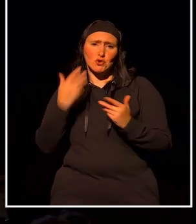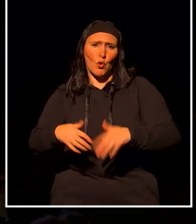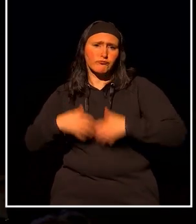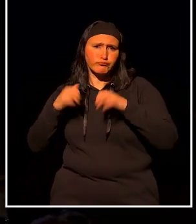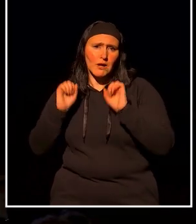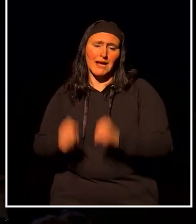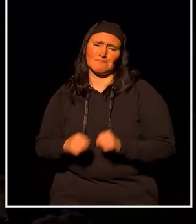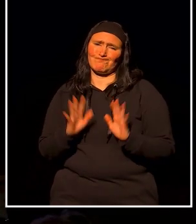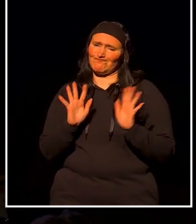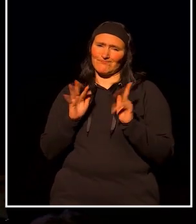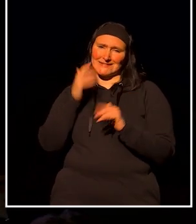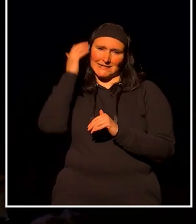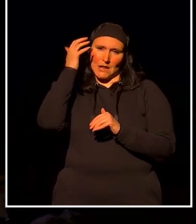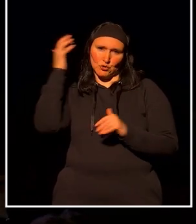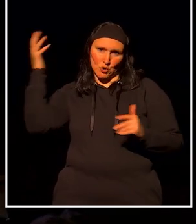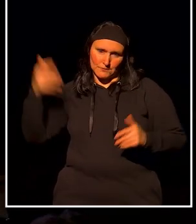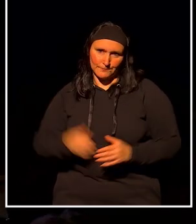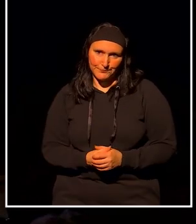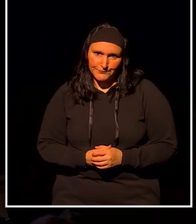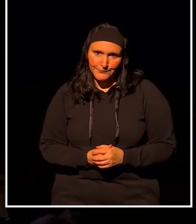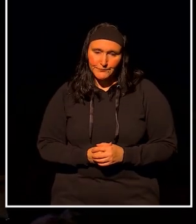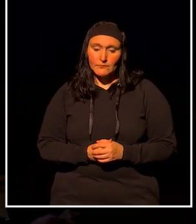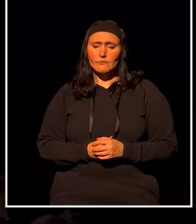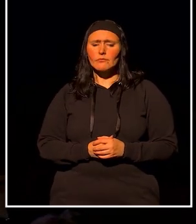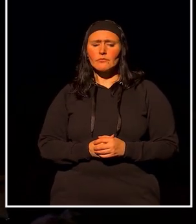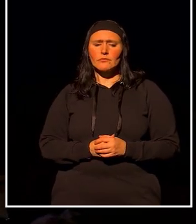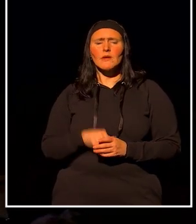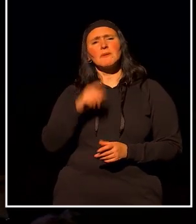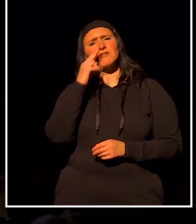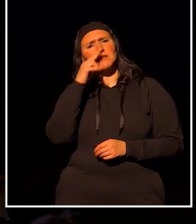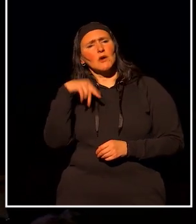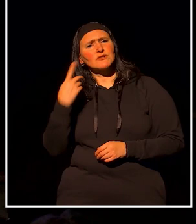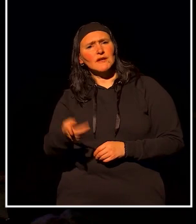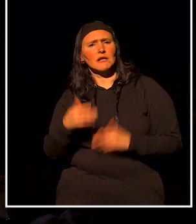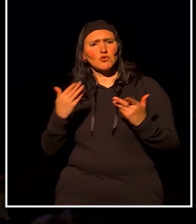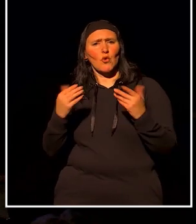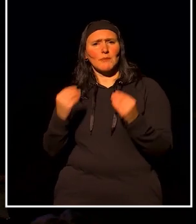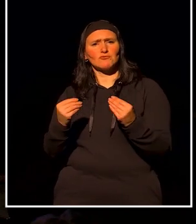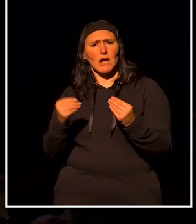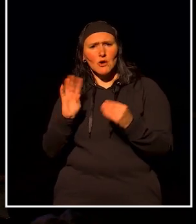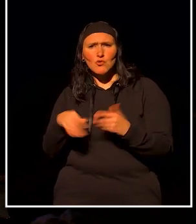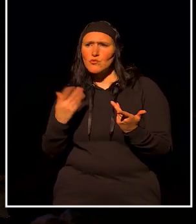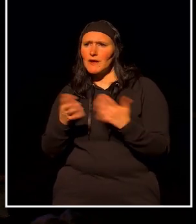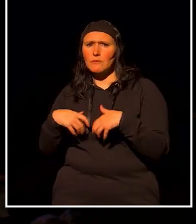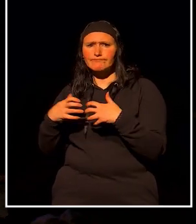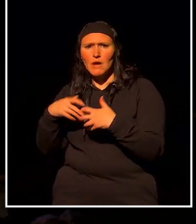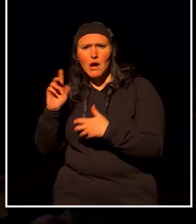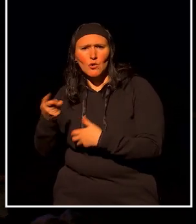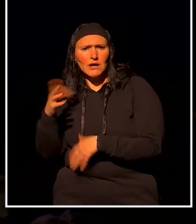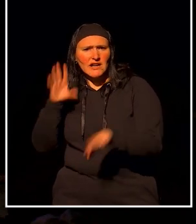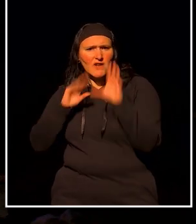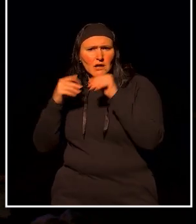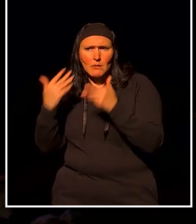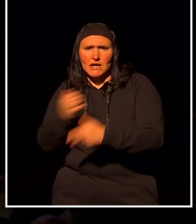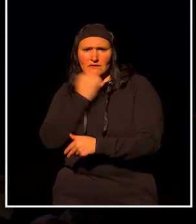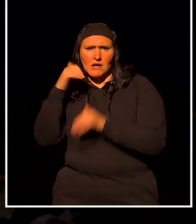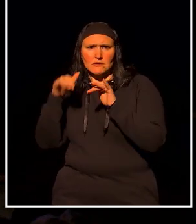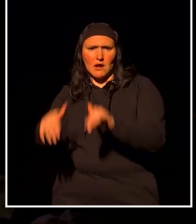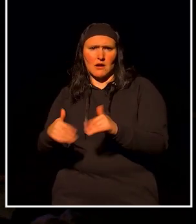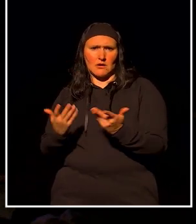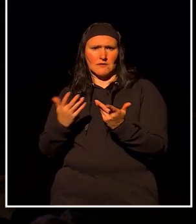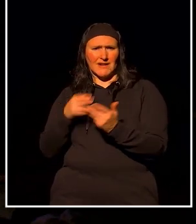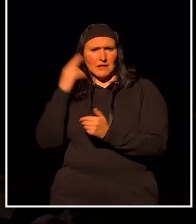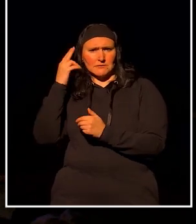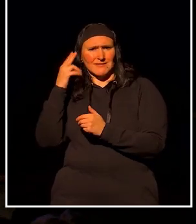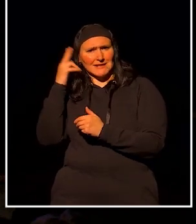Thomas, was machen dann Staaten mit dieser konstitutiven Gewalterfahrung, wenn Nationenbildung über